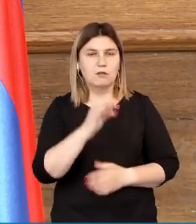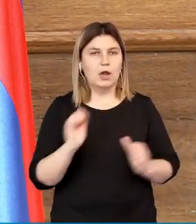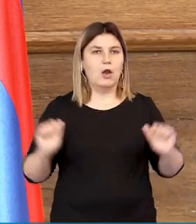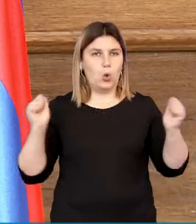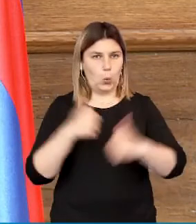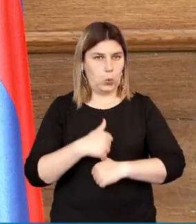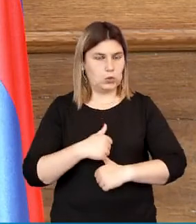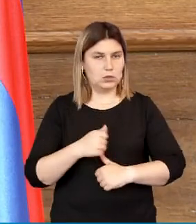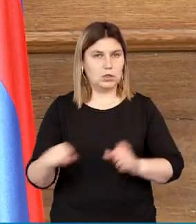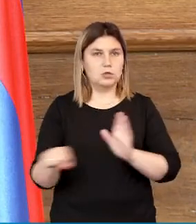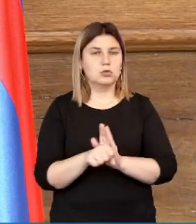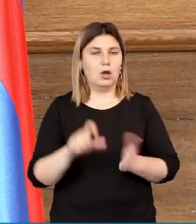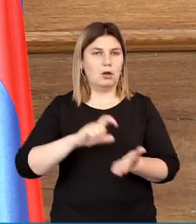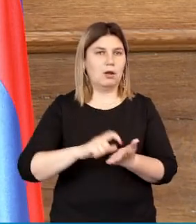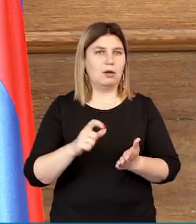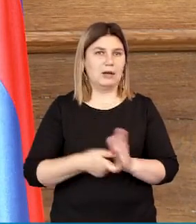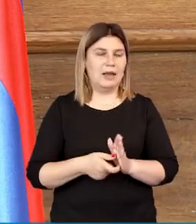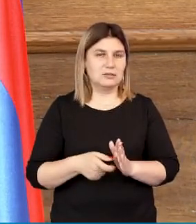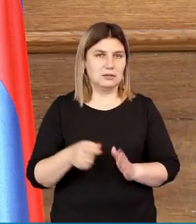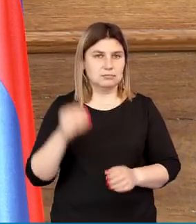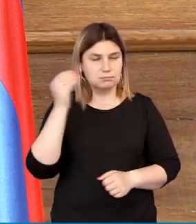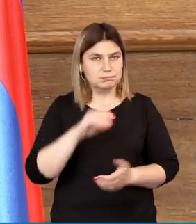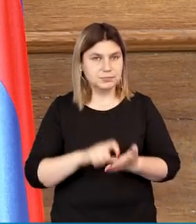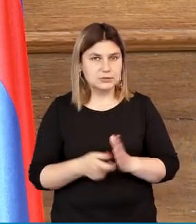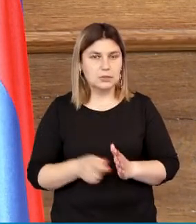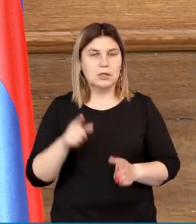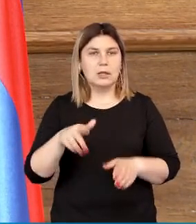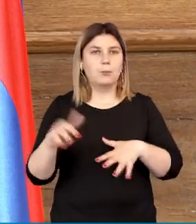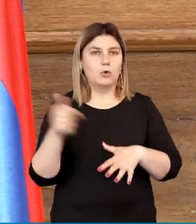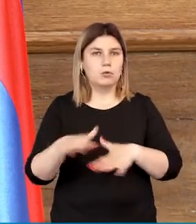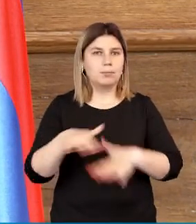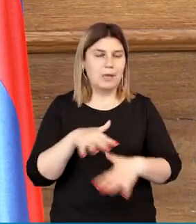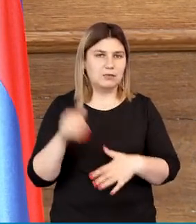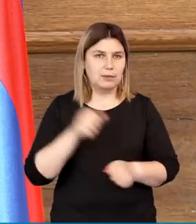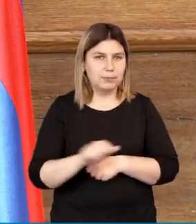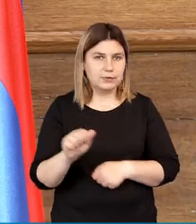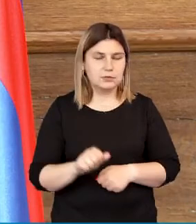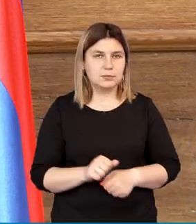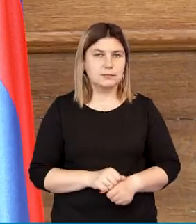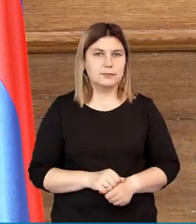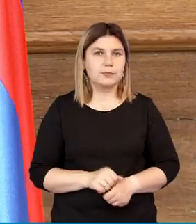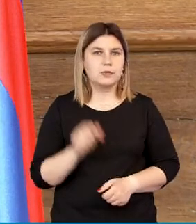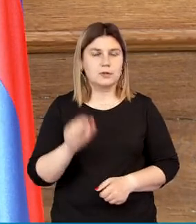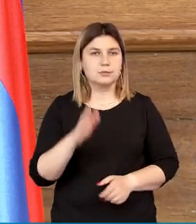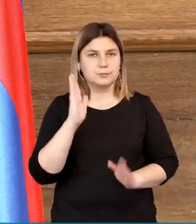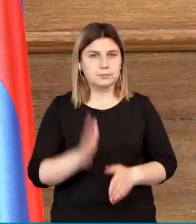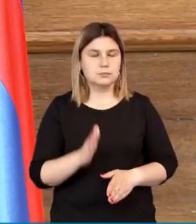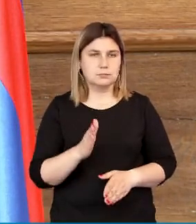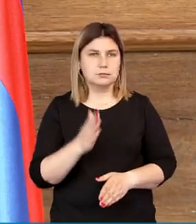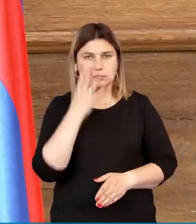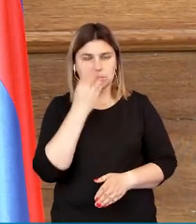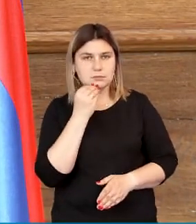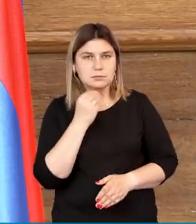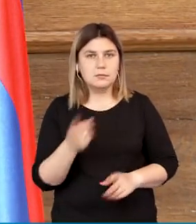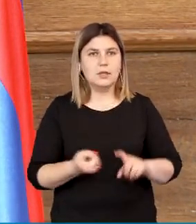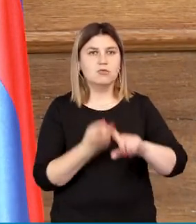do klas. Po prostu tam trzeba będzie na to znaleźć miejsce i tak to się będzie odbywało.